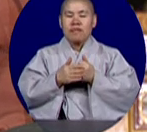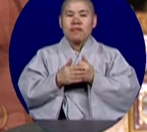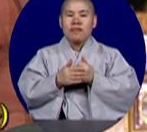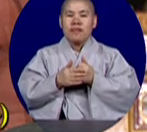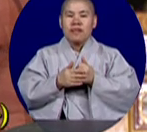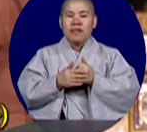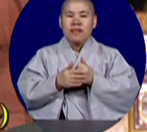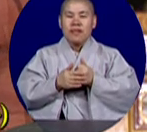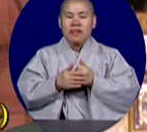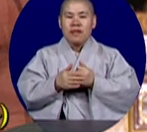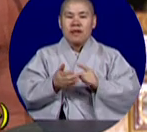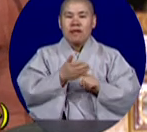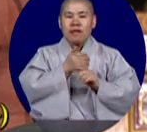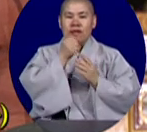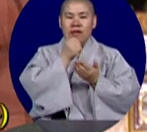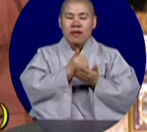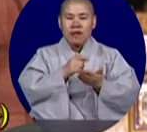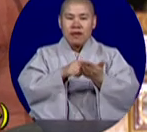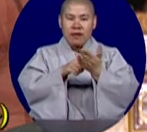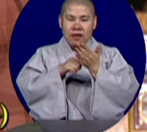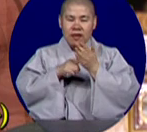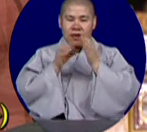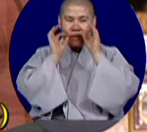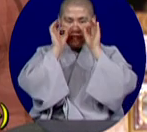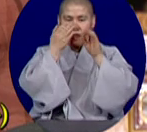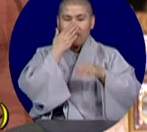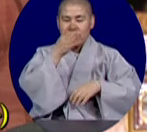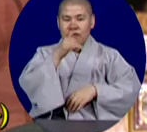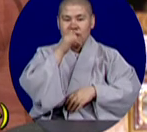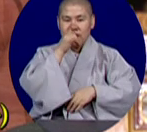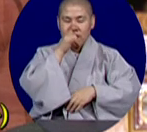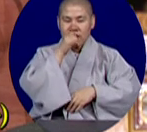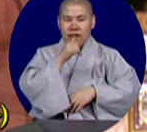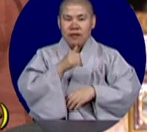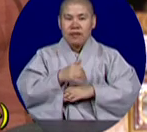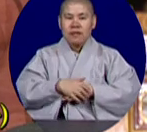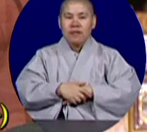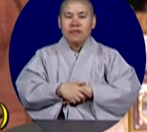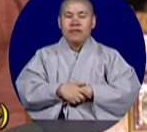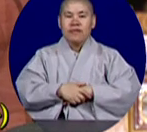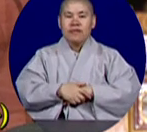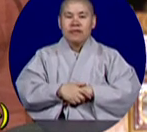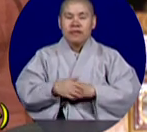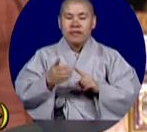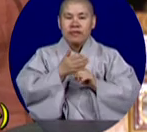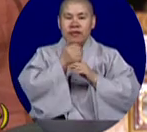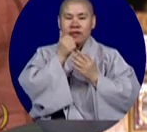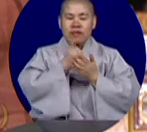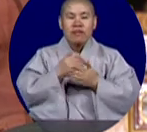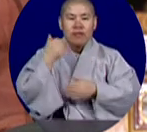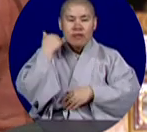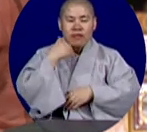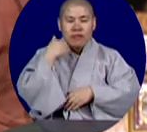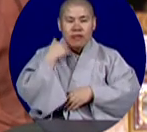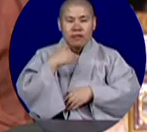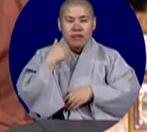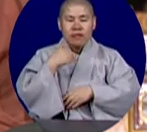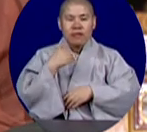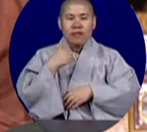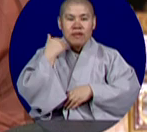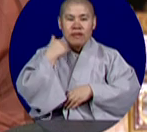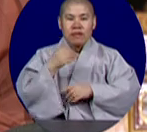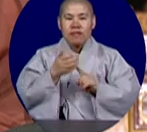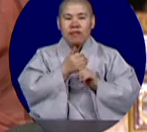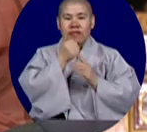열애라 열애를 나타내 보일 수가 있다. 이렇게 설명했어요. 그게 부처님이 누구냐?